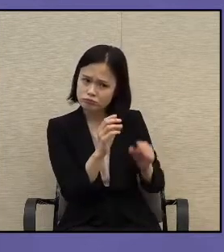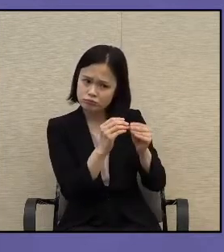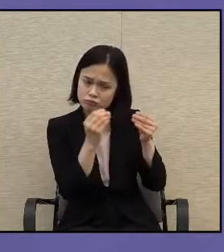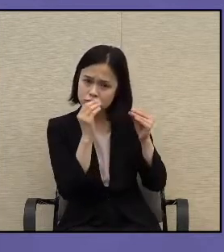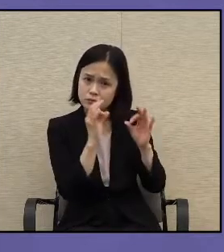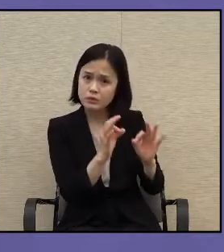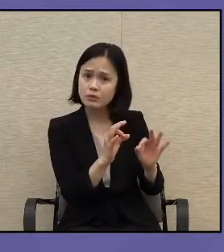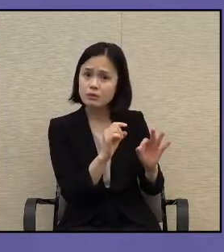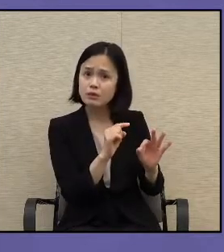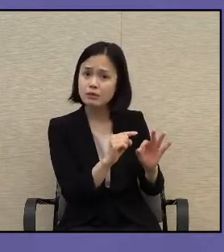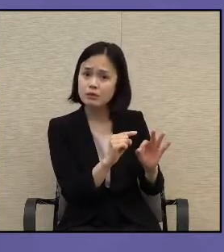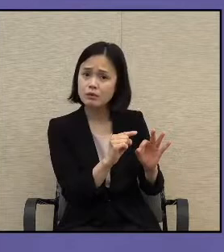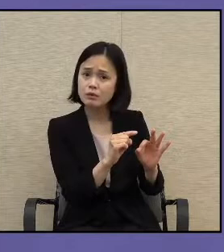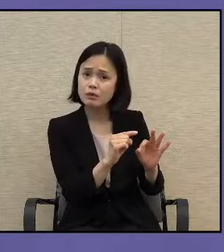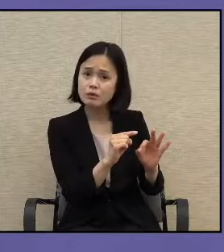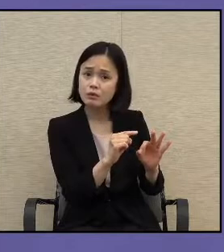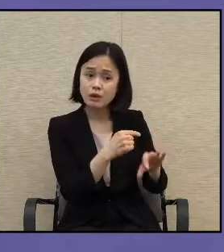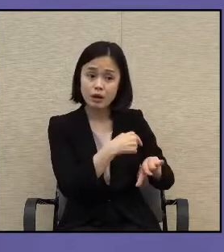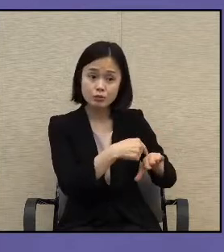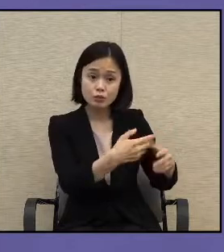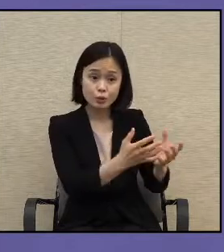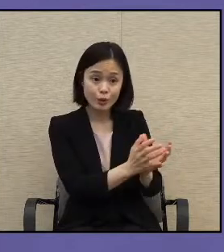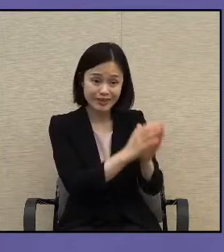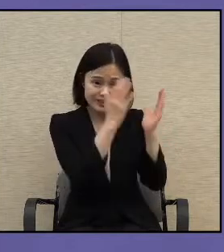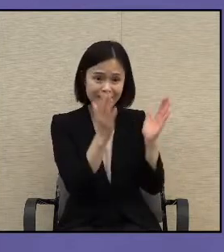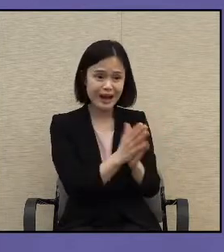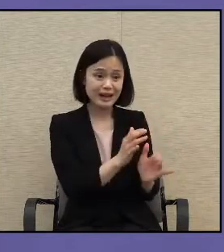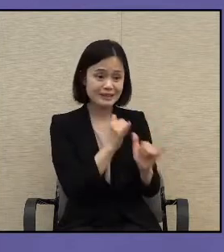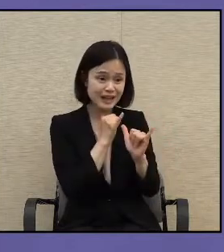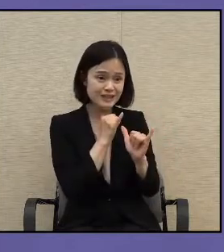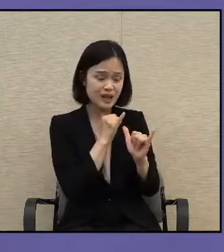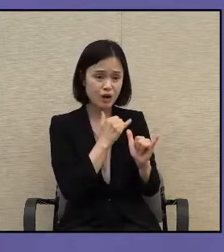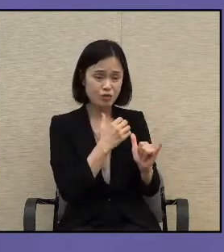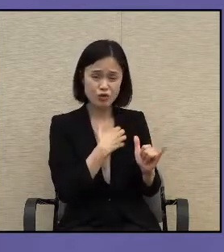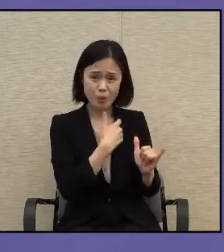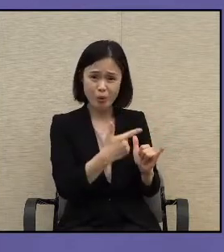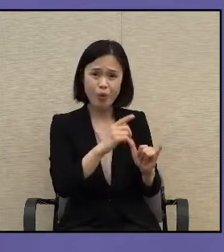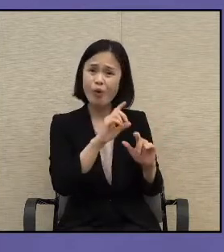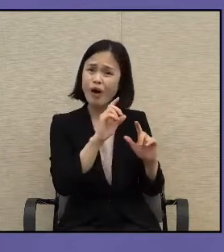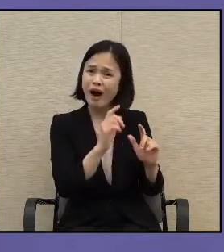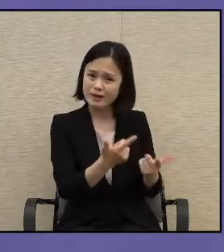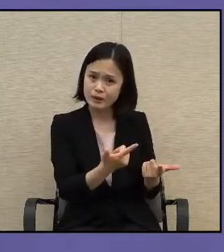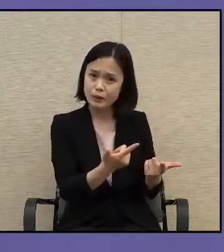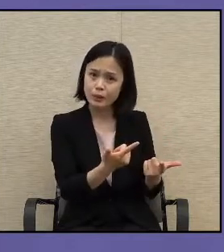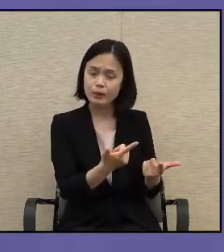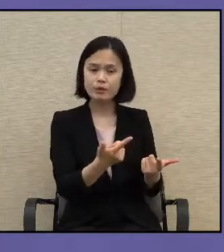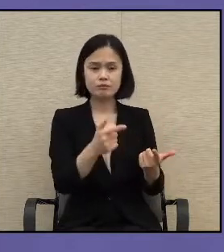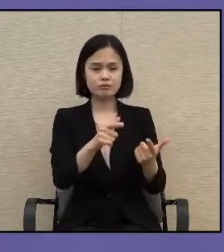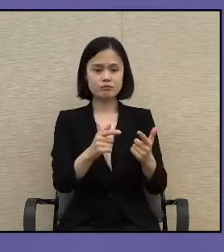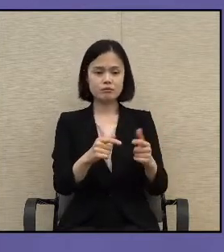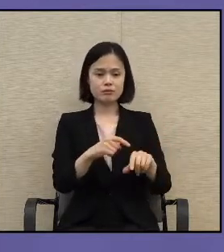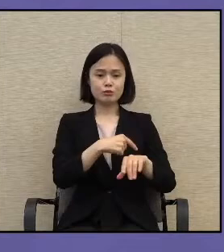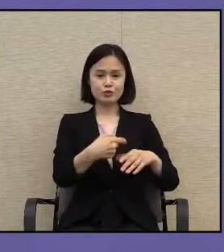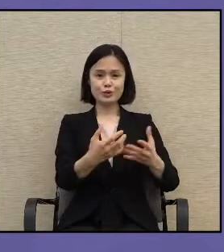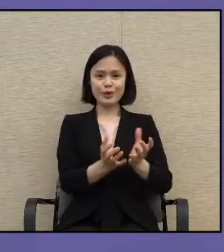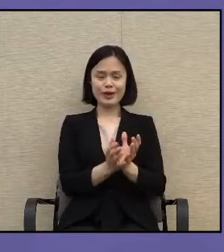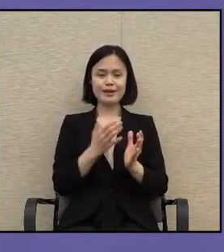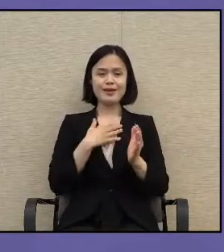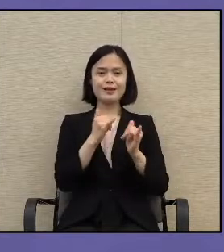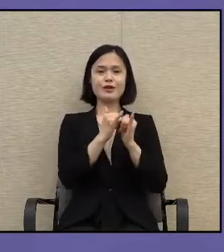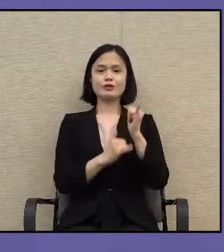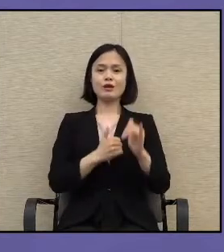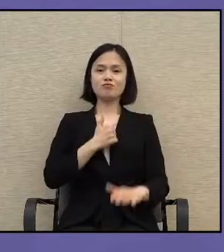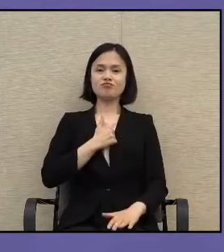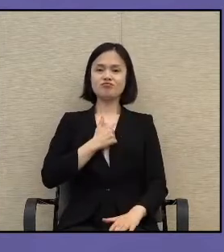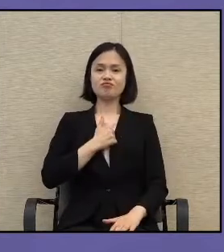봤더니 모든 부족들이 아니라 자신들의 역사를 지킬 수 있고 공동체의 미래를 지켜갈 수 있다라고